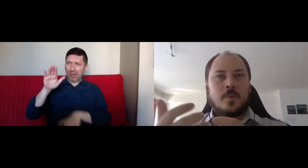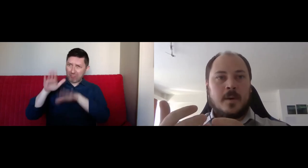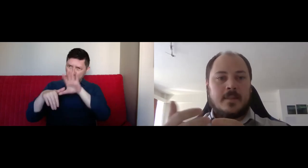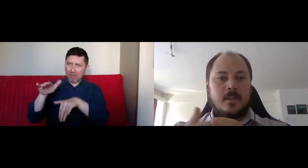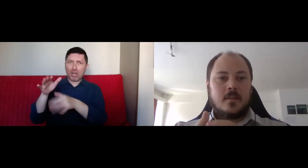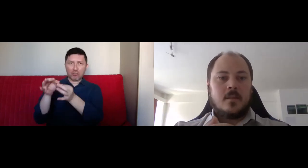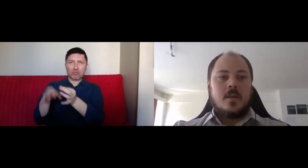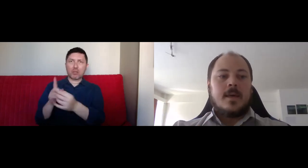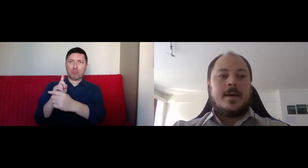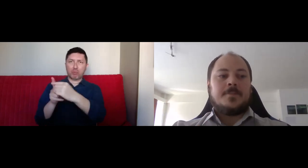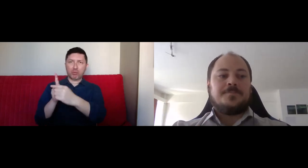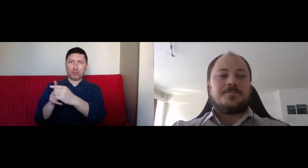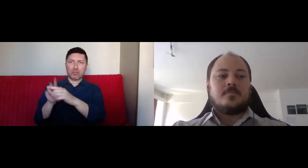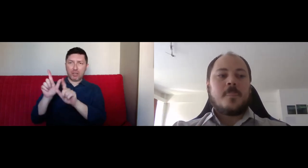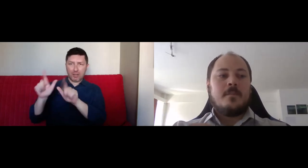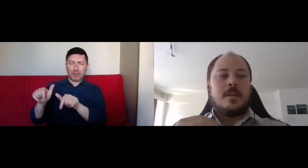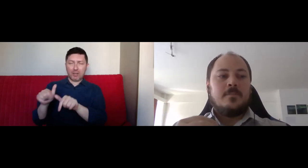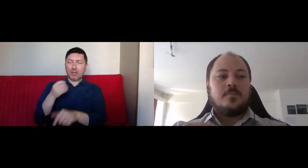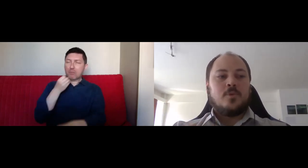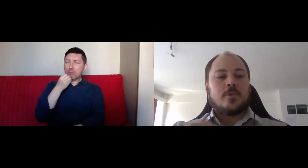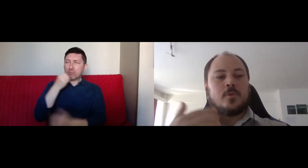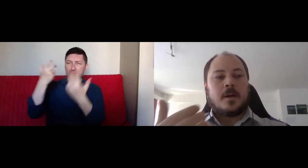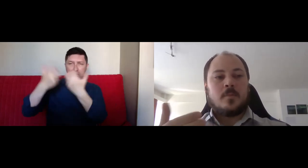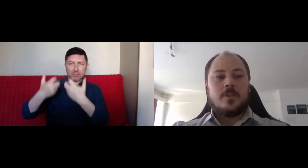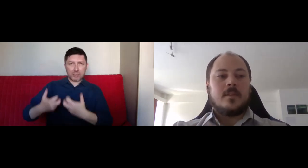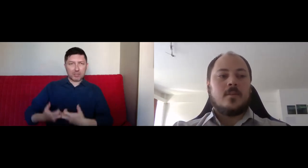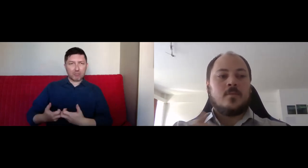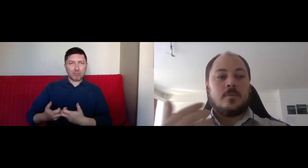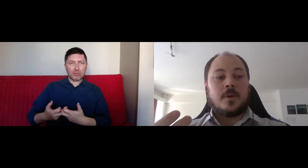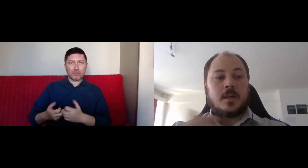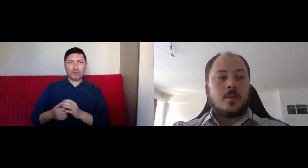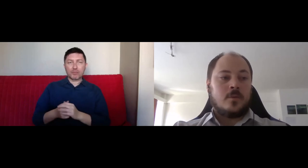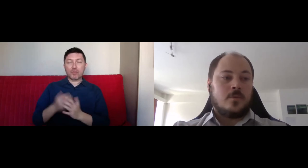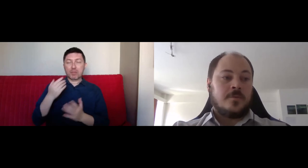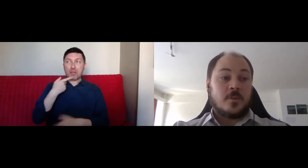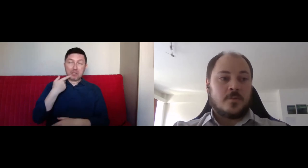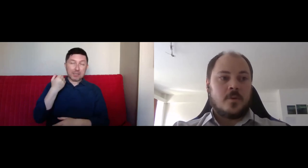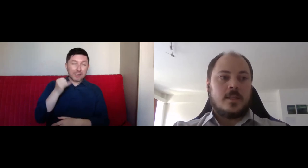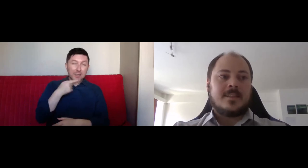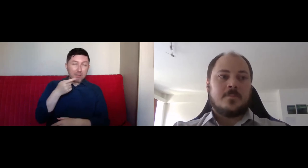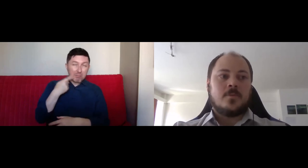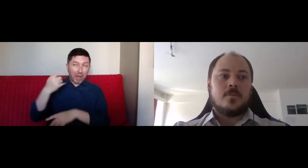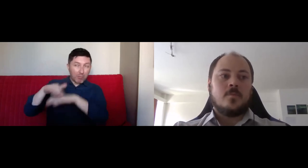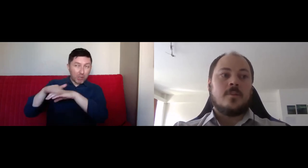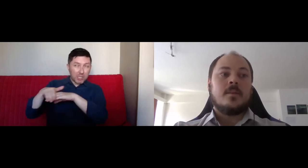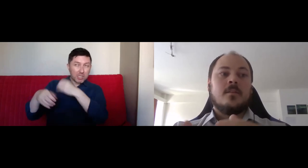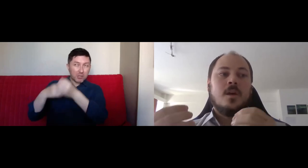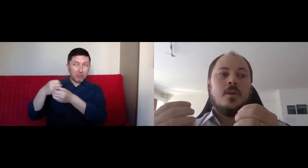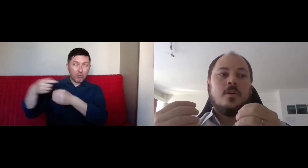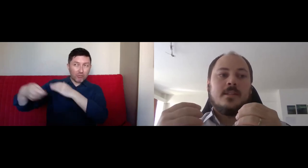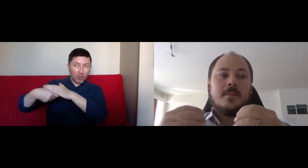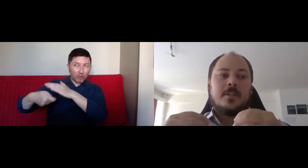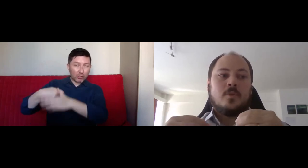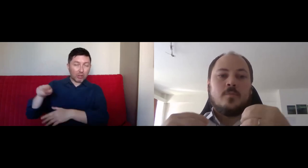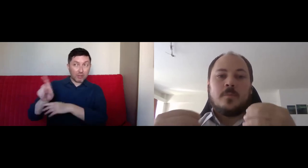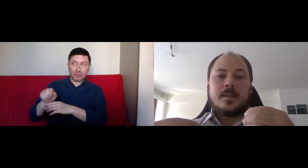exemples de bonnes pratiques, mais lorsque nous parlons de politique ou financement, il est très important de montrer que